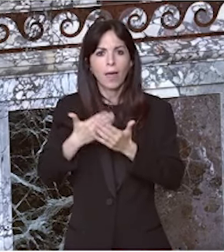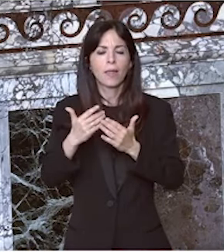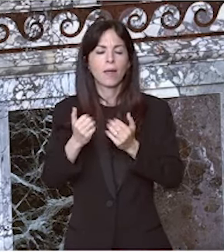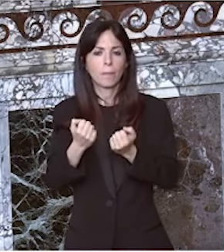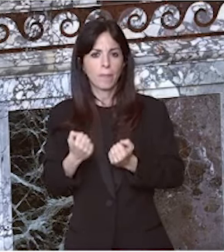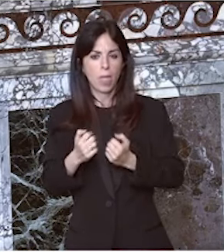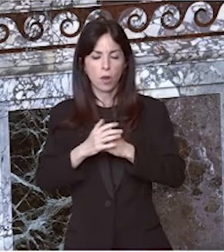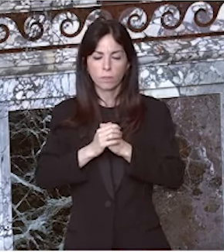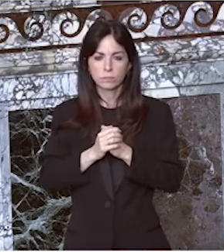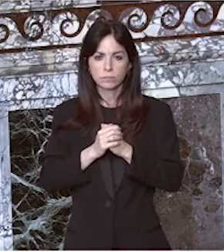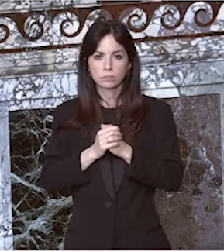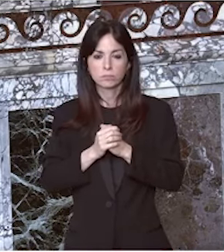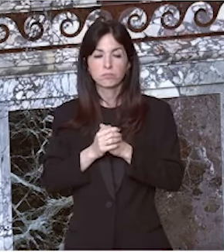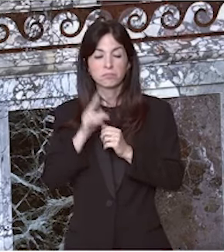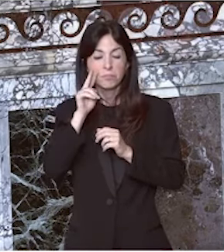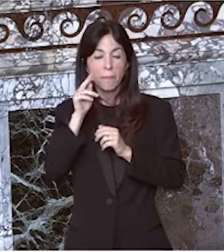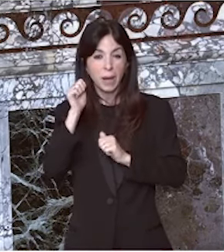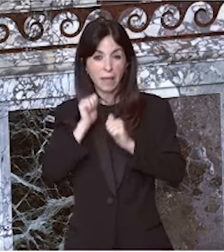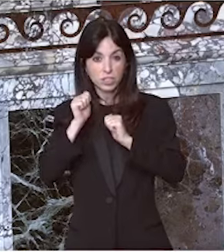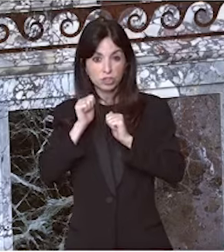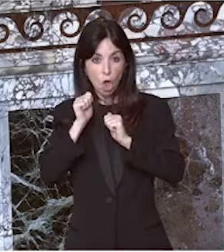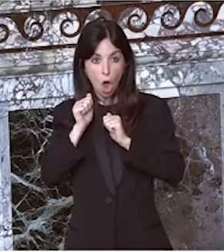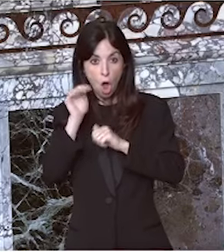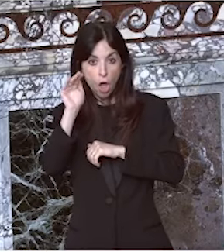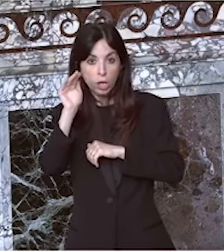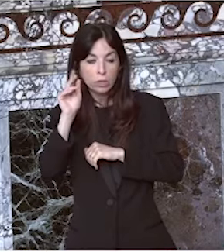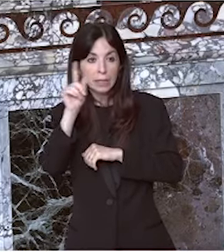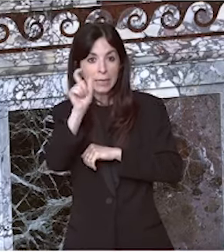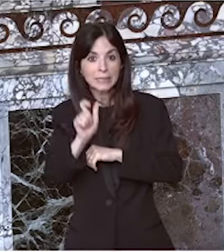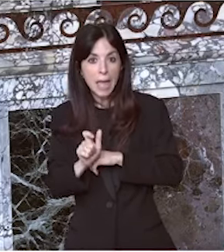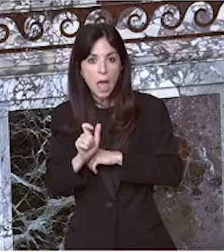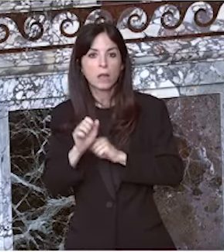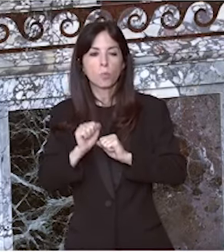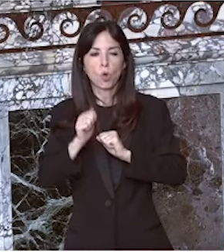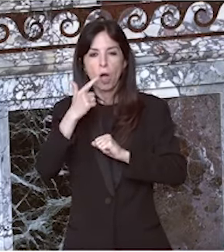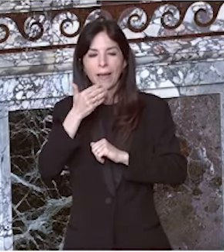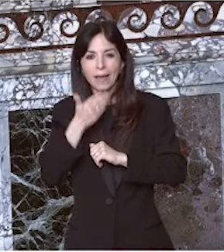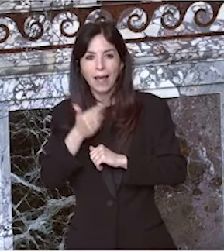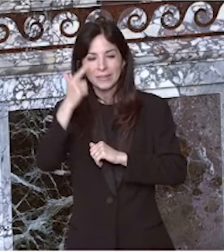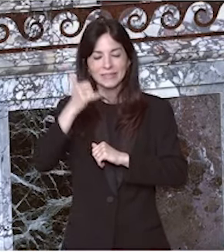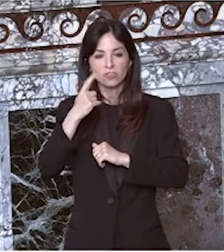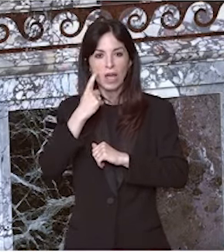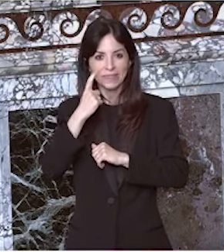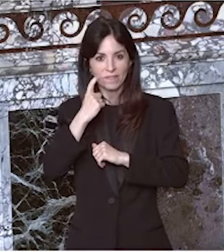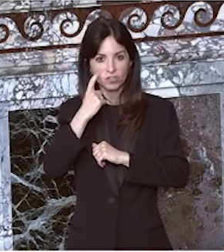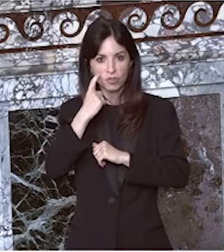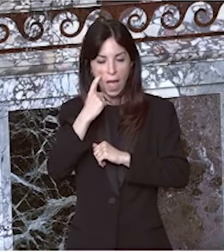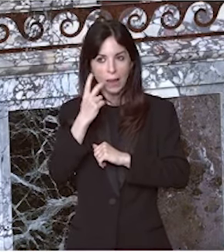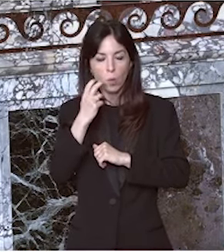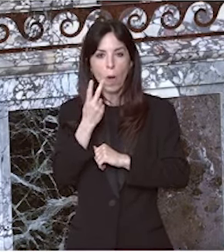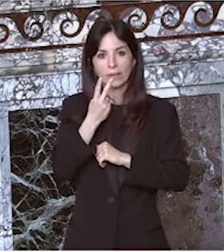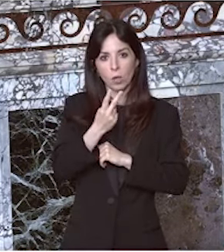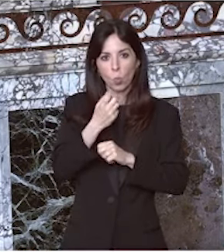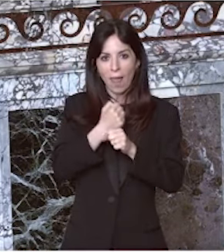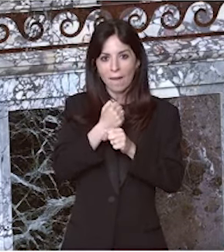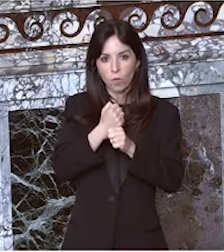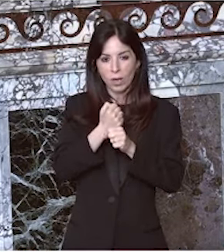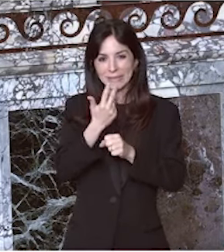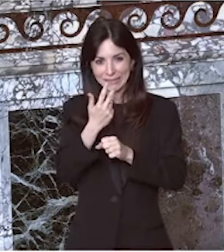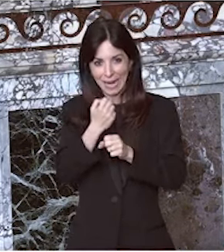Secondo nostre stime, in Italia, i mutamenti indotti dall'intelligenza artificiale riguarderebbero 2 lavoratori su 3 nel